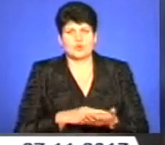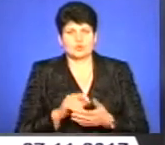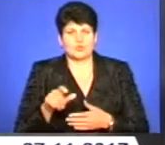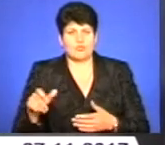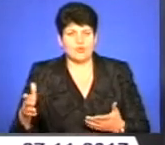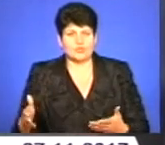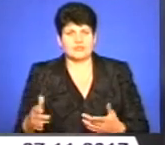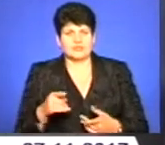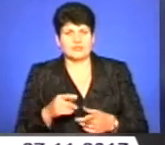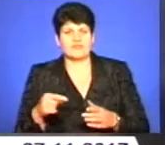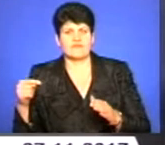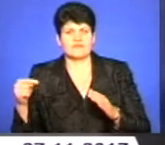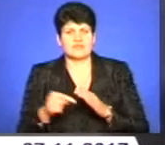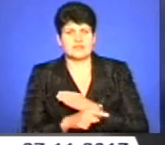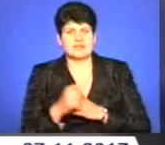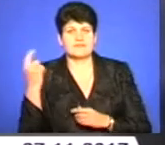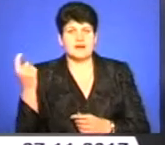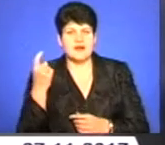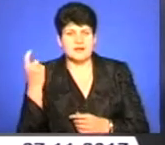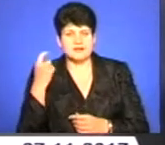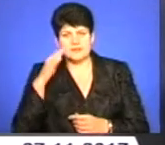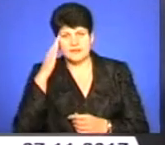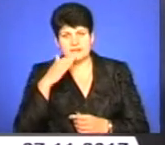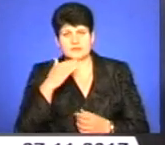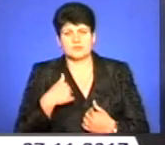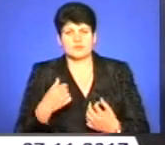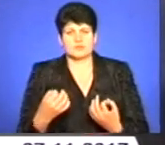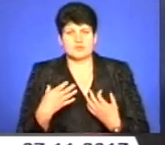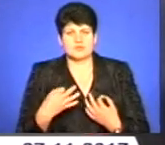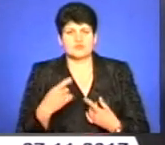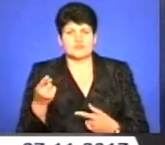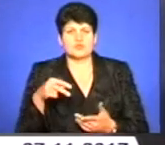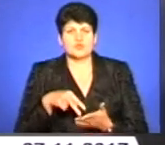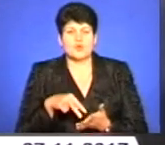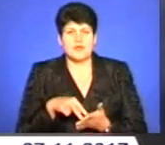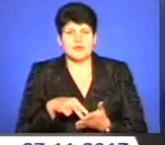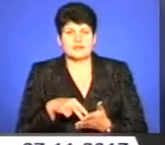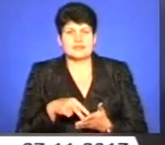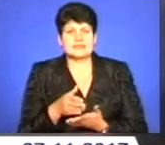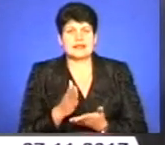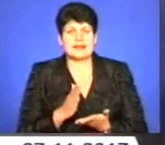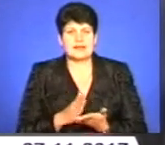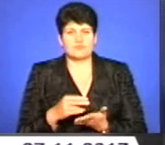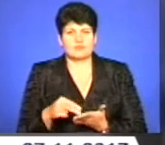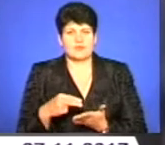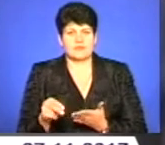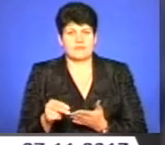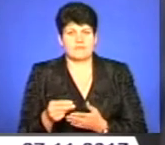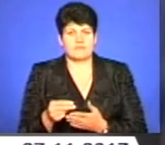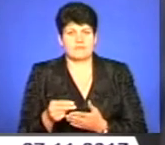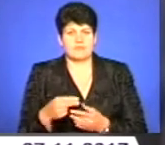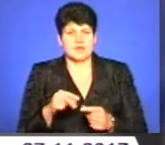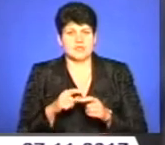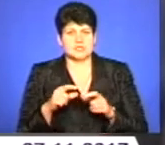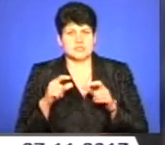повтікали до Харкова. І тато оповідав мені, що вони стояли за хлібом в магазині,